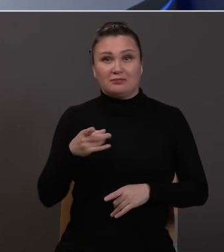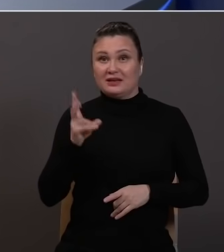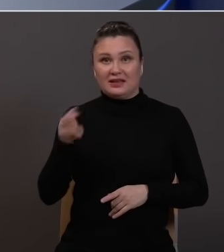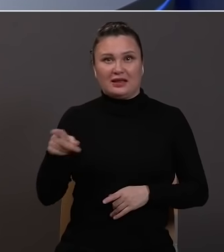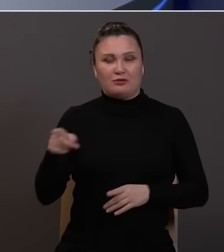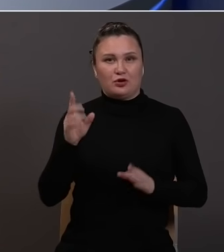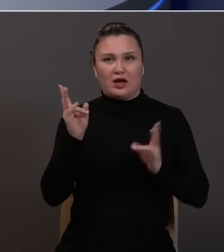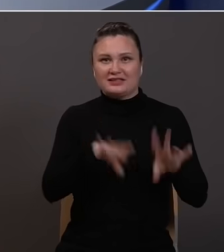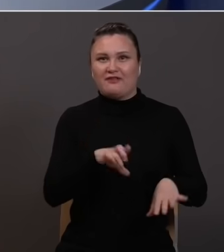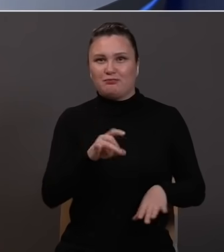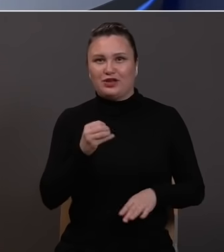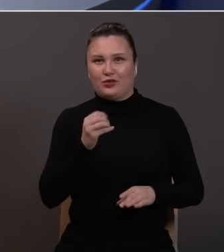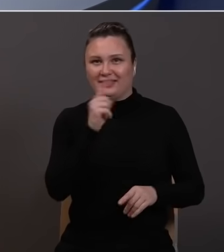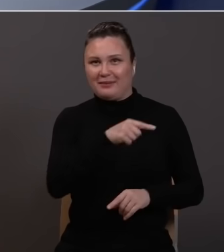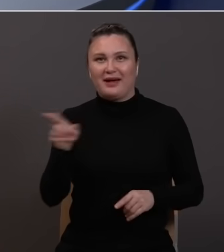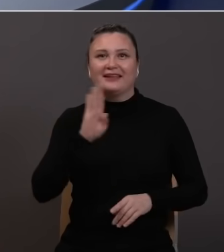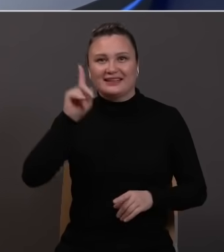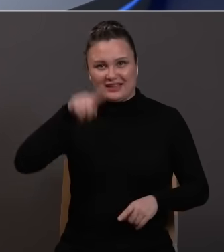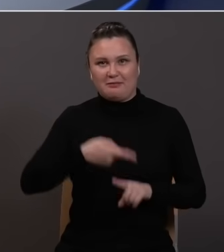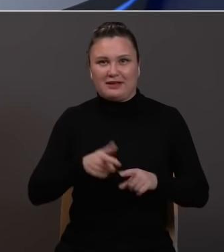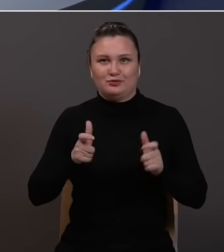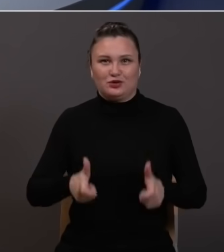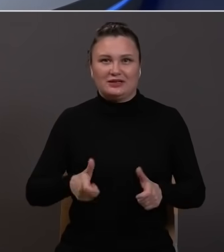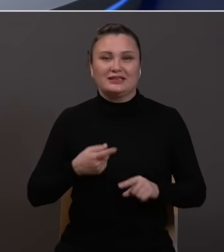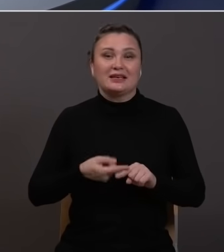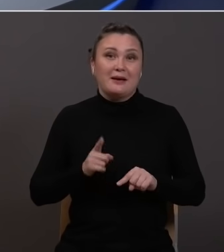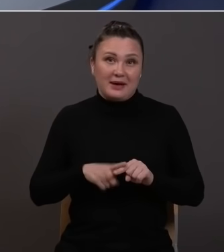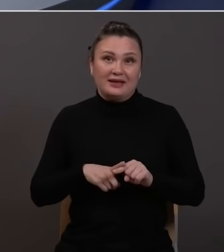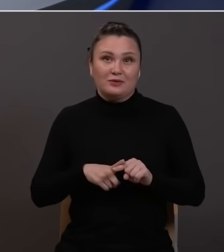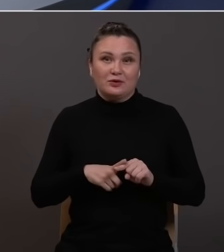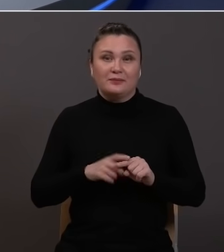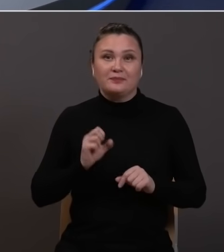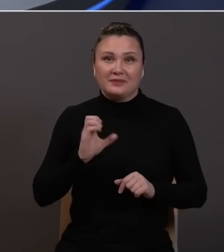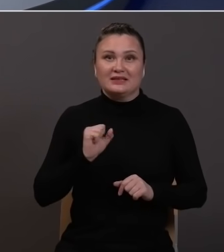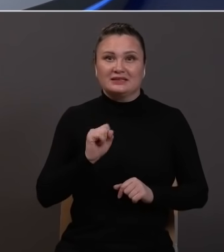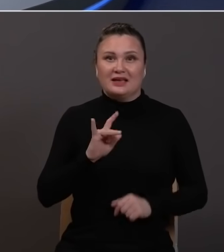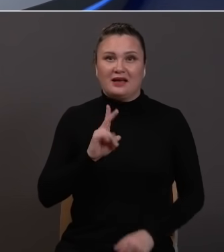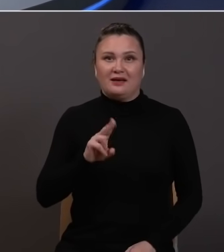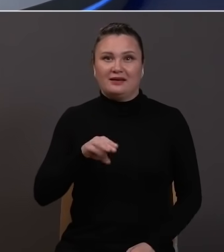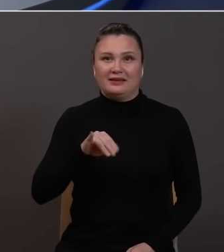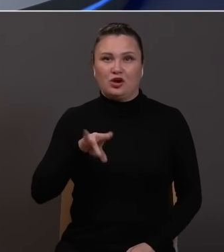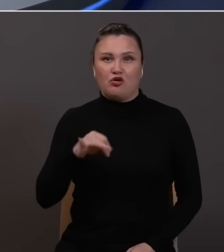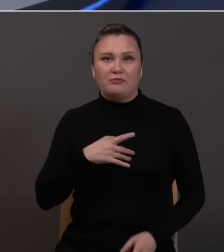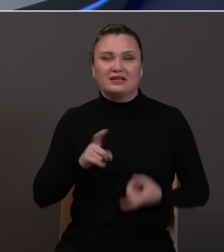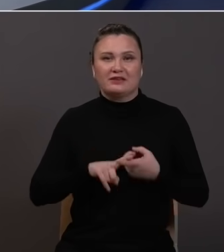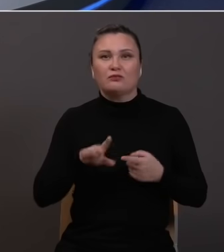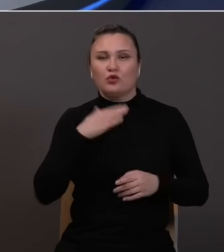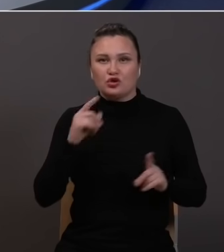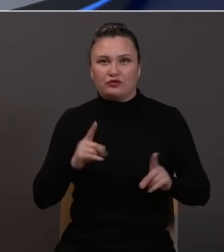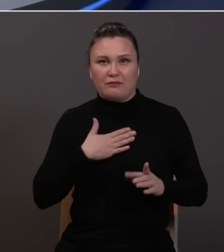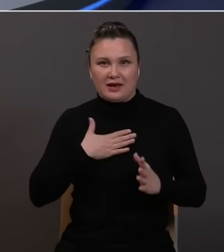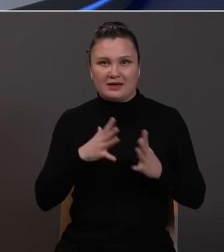там. Вот. Она, я думаю, это знала, поэтому согласилась. Поэтому вот с Арктикой меня связывает много чего. То есть моя